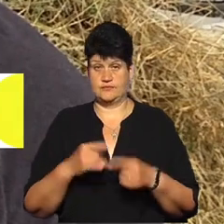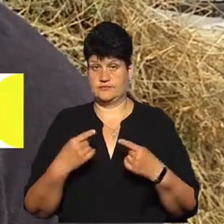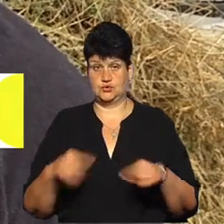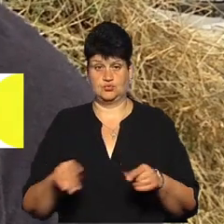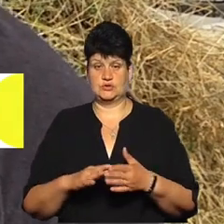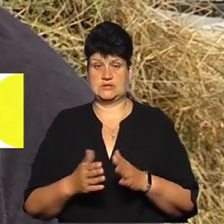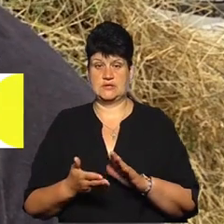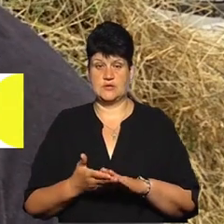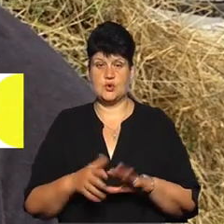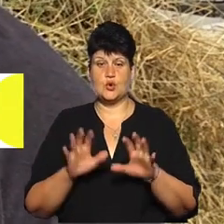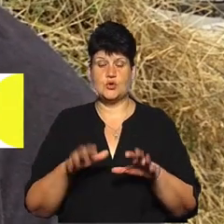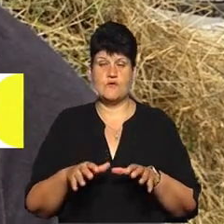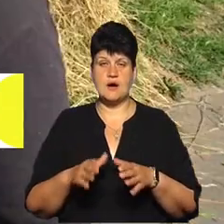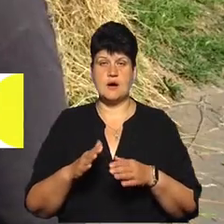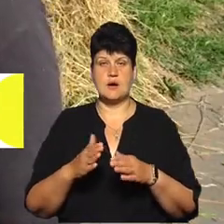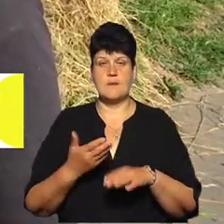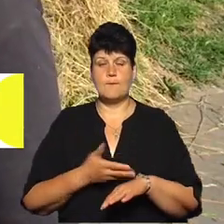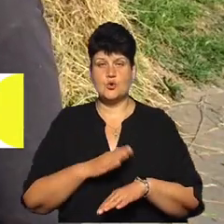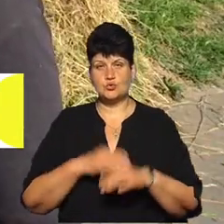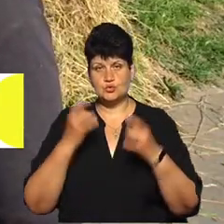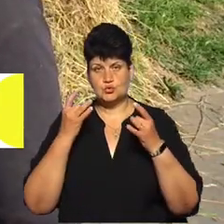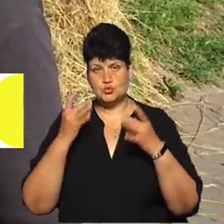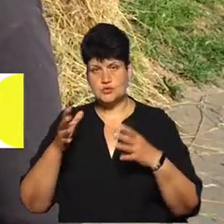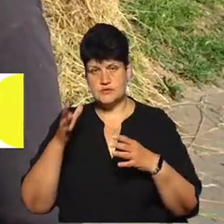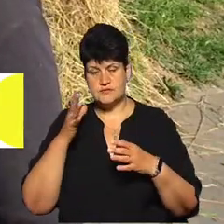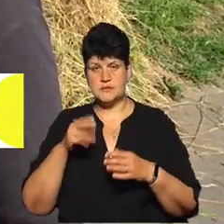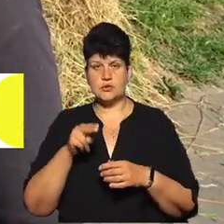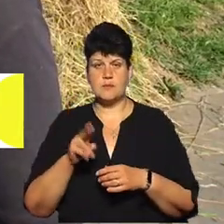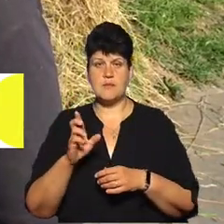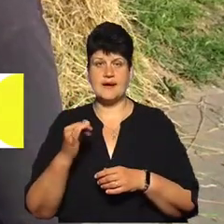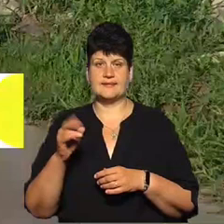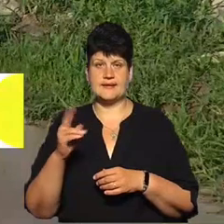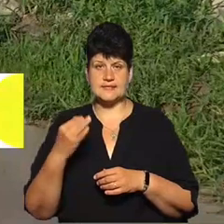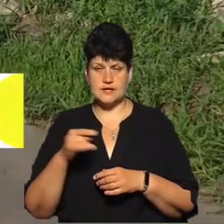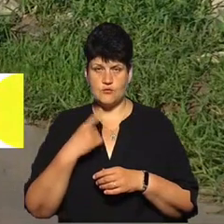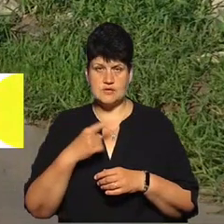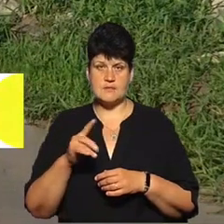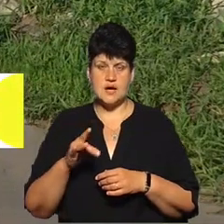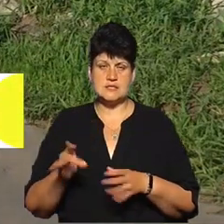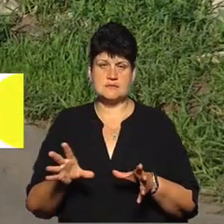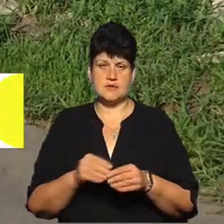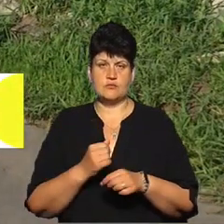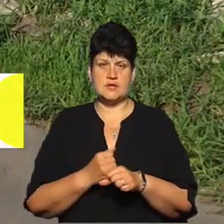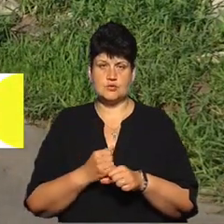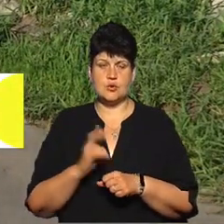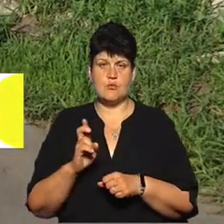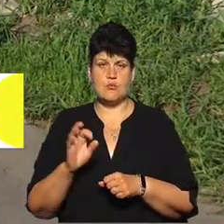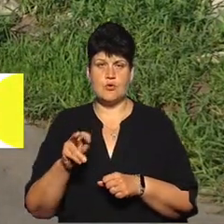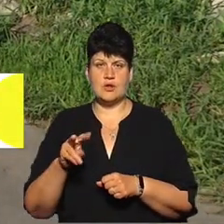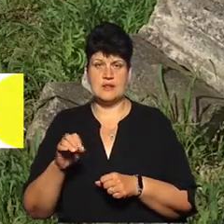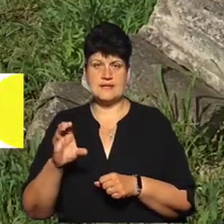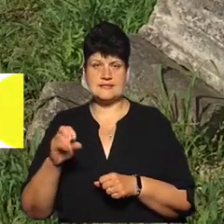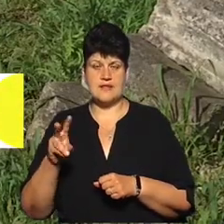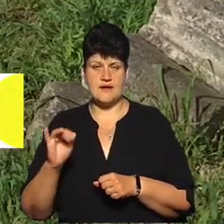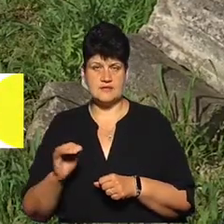Голова Польського культурно-освітнього товариства Петро Байдецький каже, Збараж співпрацює з містами Болеславець та Лубчице. За його